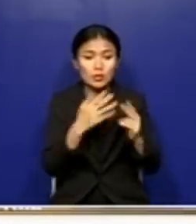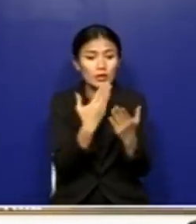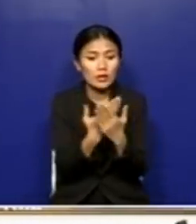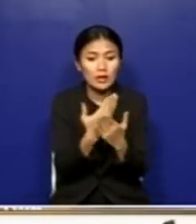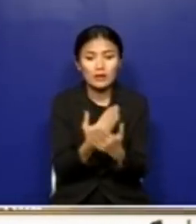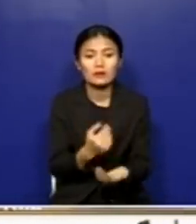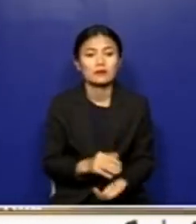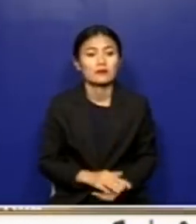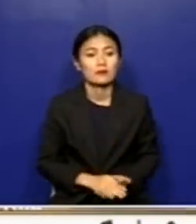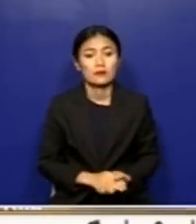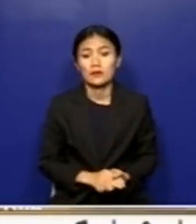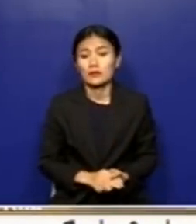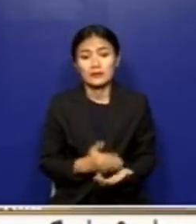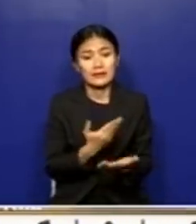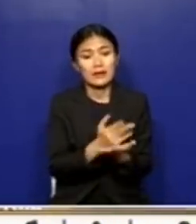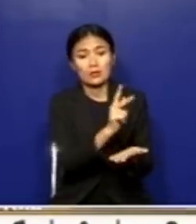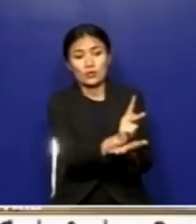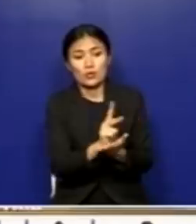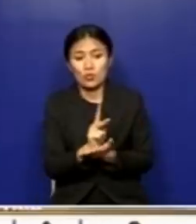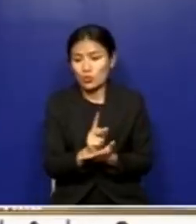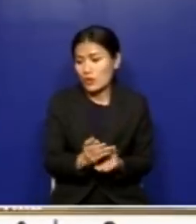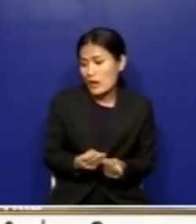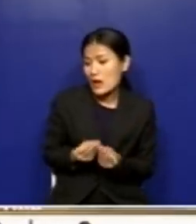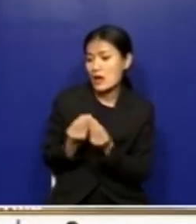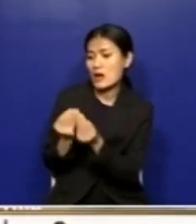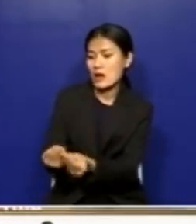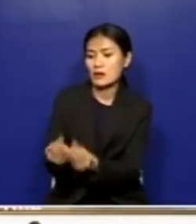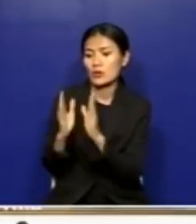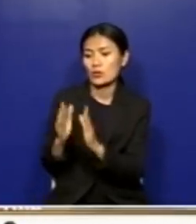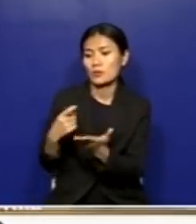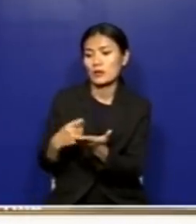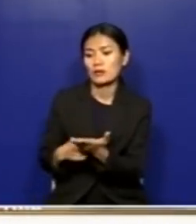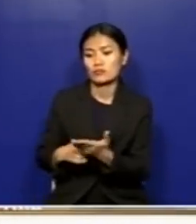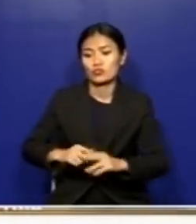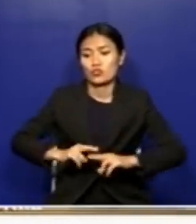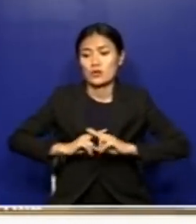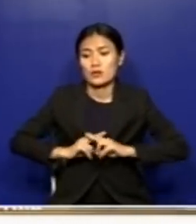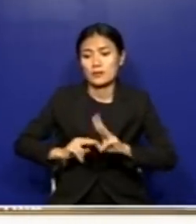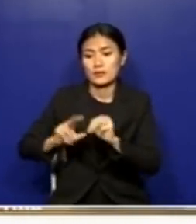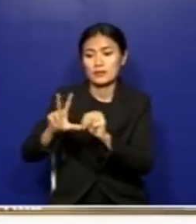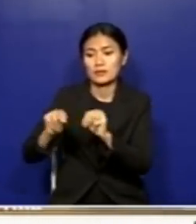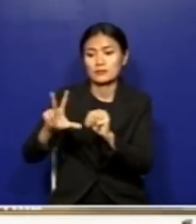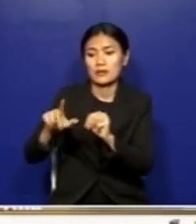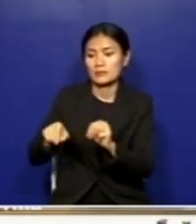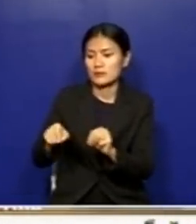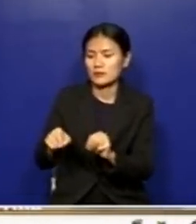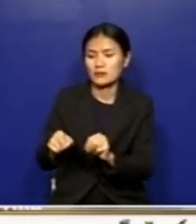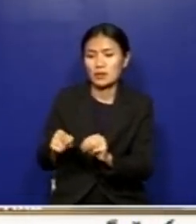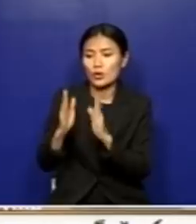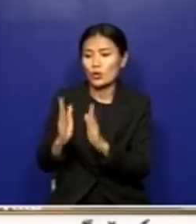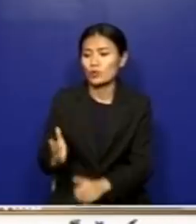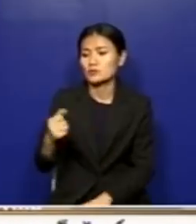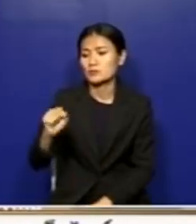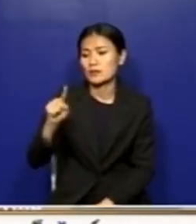ินกู้เยวยากับกลุมคนมาตา 33ที่มอยู่ 11 ร้านคนนี้อย่างไรในช่งการเยวยาลอดแรก